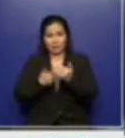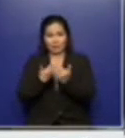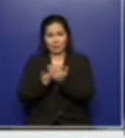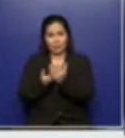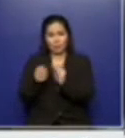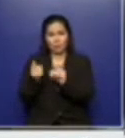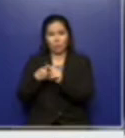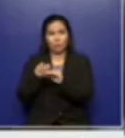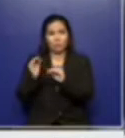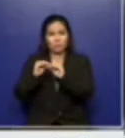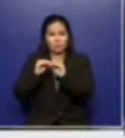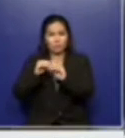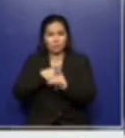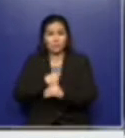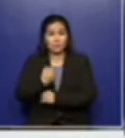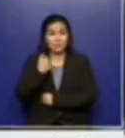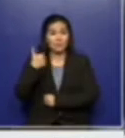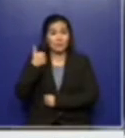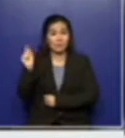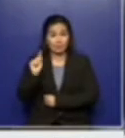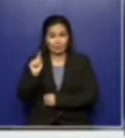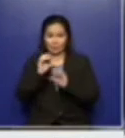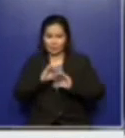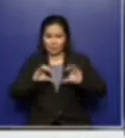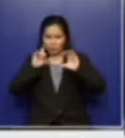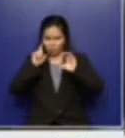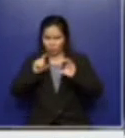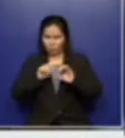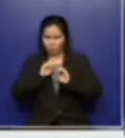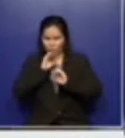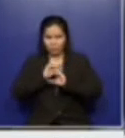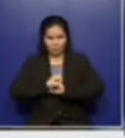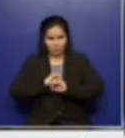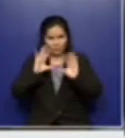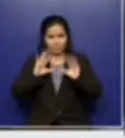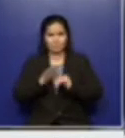ที่รัฐบาลต้องทำให้ชัดเจนต้องสร้างความชัดเจนครับเช่น